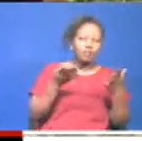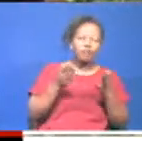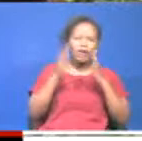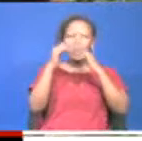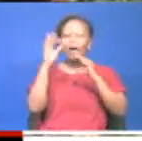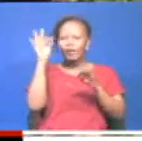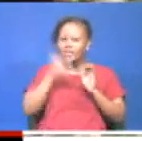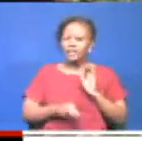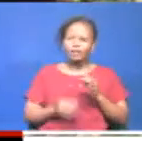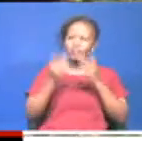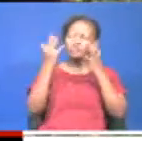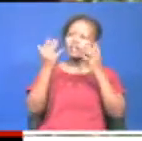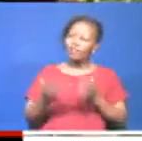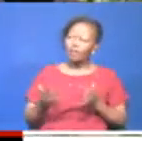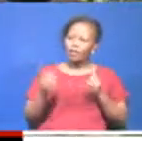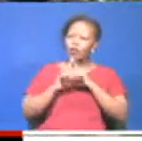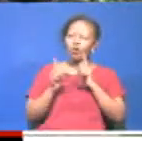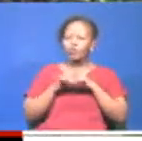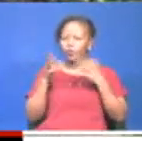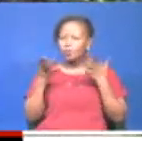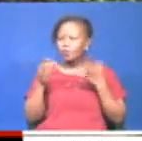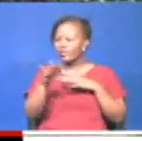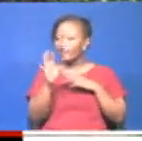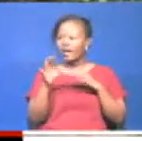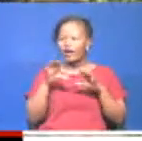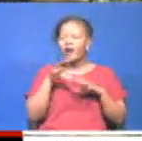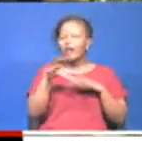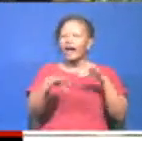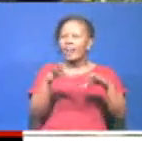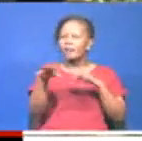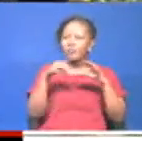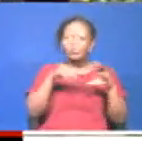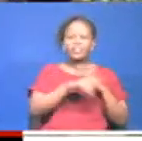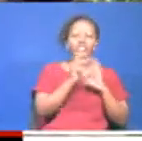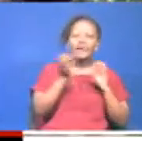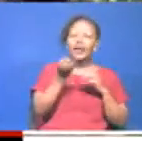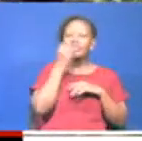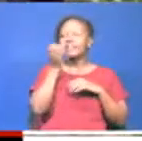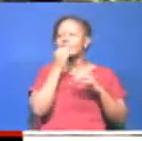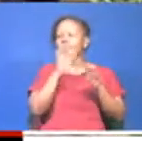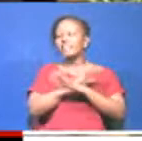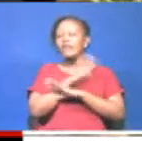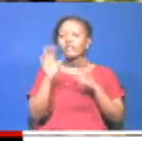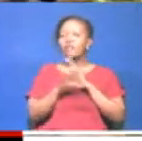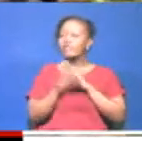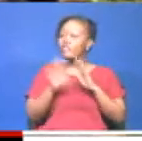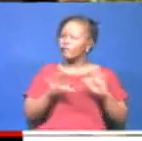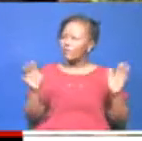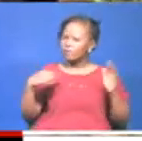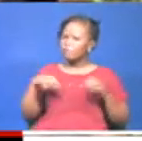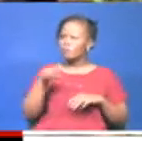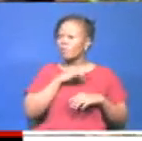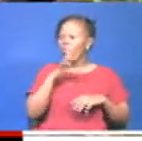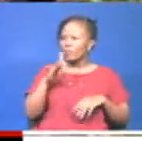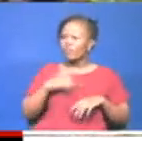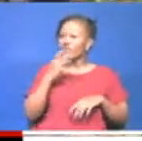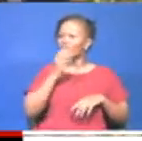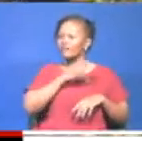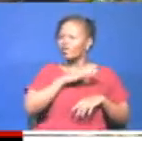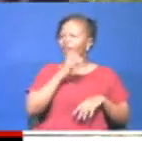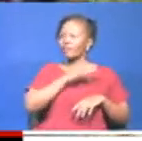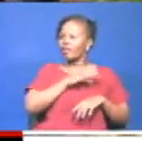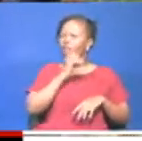ile mahindi ambayo tulikuwa naye. Sasa kwa vile ilikuwa hivyo hata sisi malo yetu ikakuwa mbali kidogo. Serikali ikaingilia